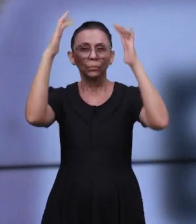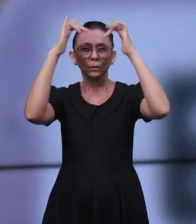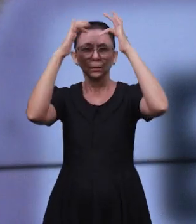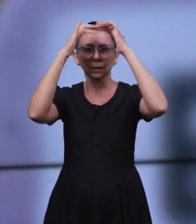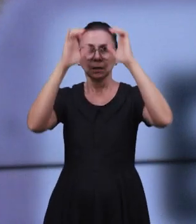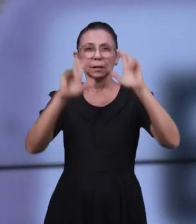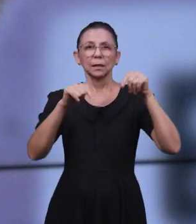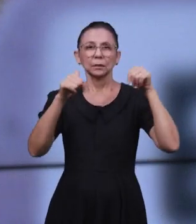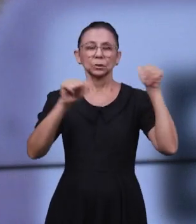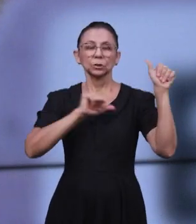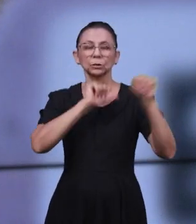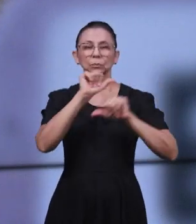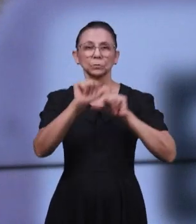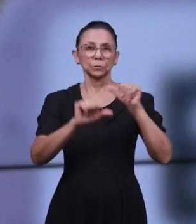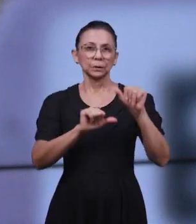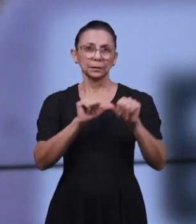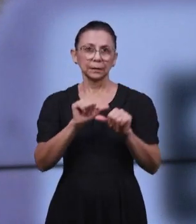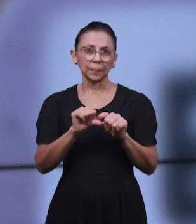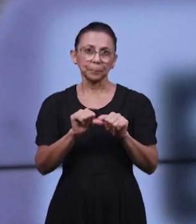qui est présenté.